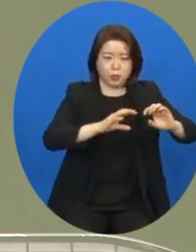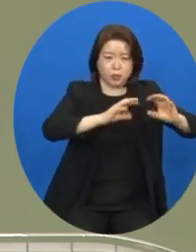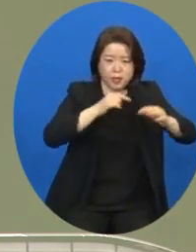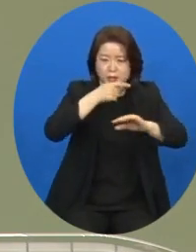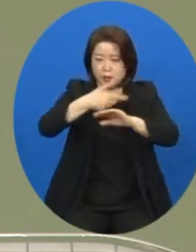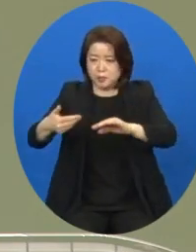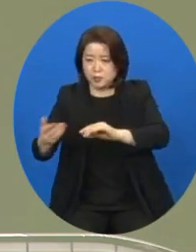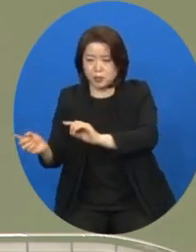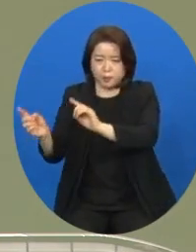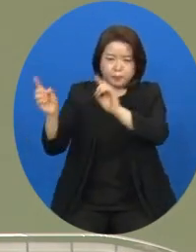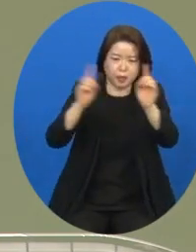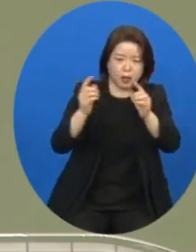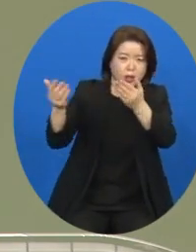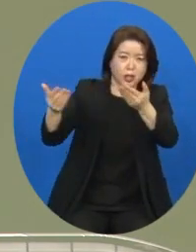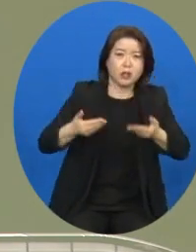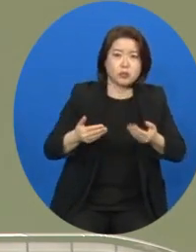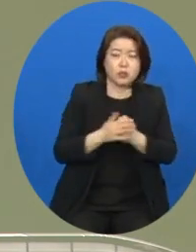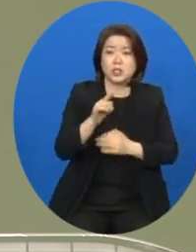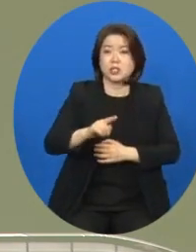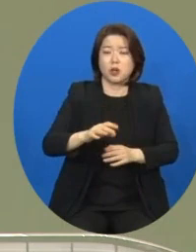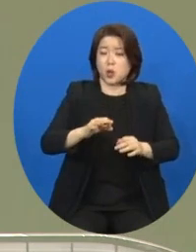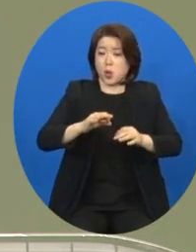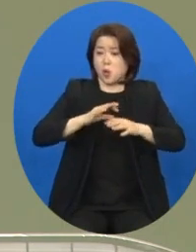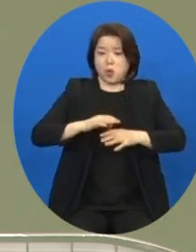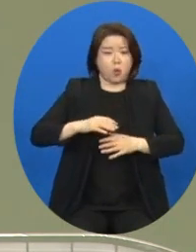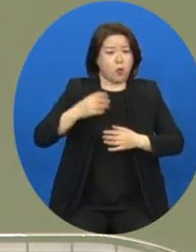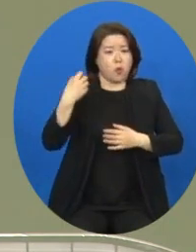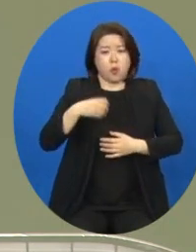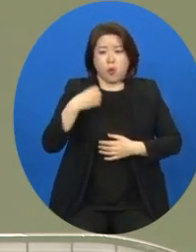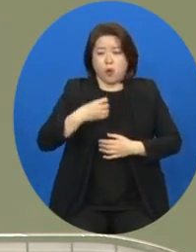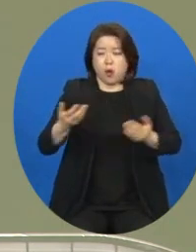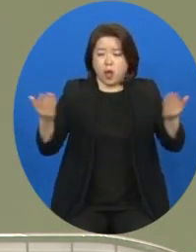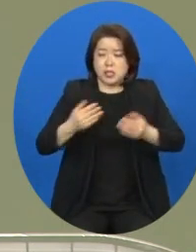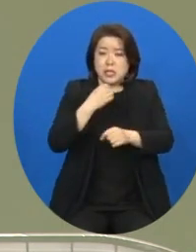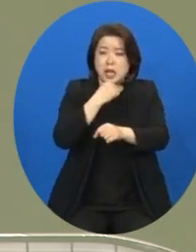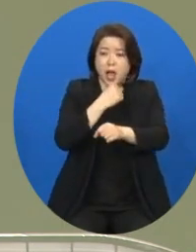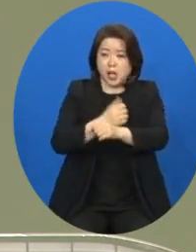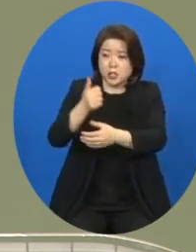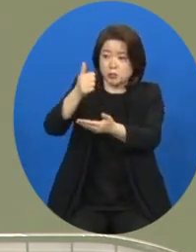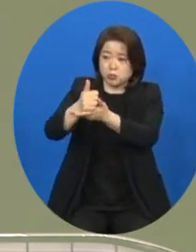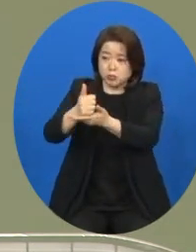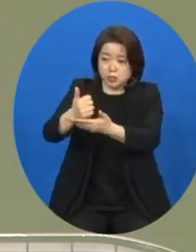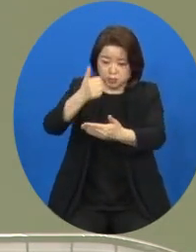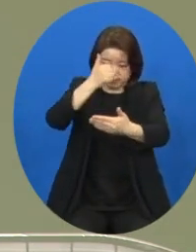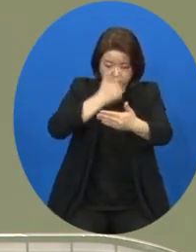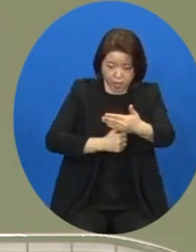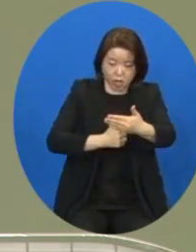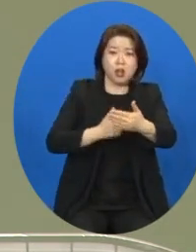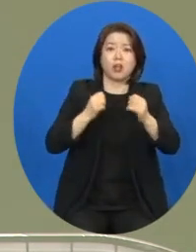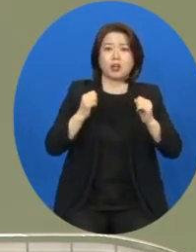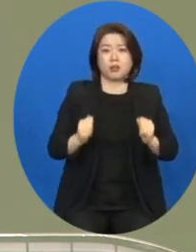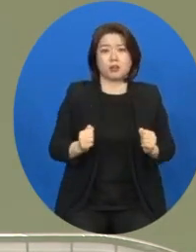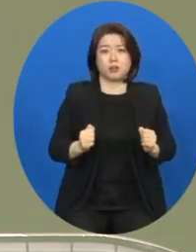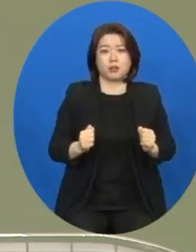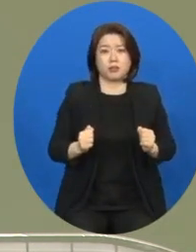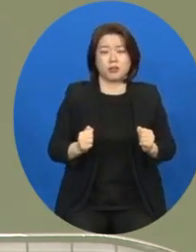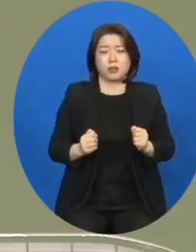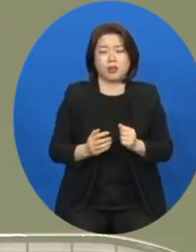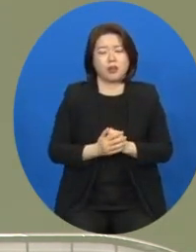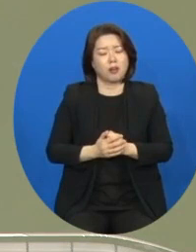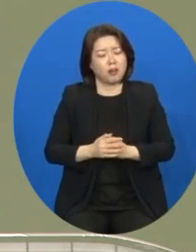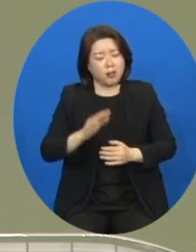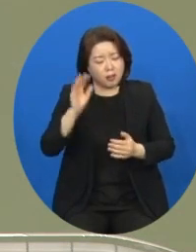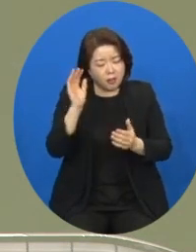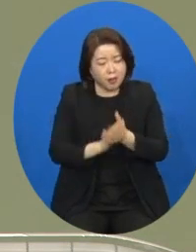살리고 그런 놀라운 일을 하실 그분이 지금 제 안에 계신 거예요. 아니 세상에